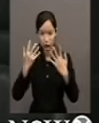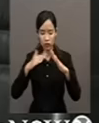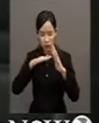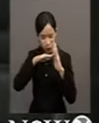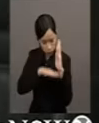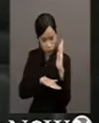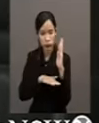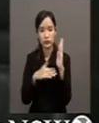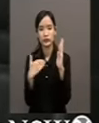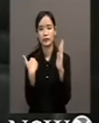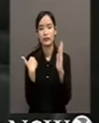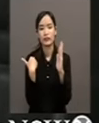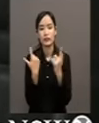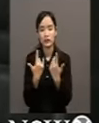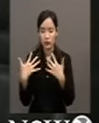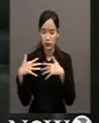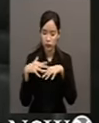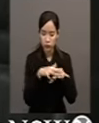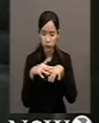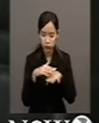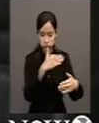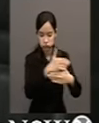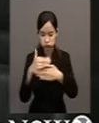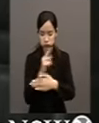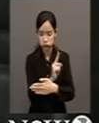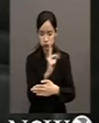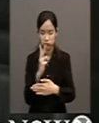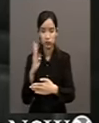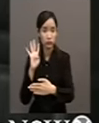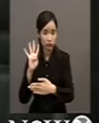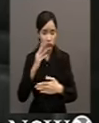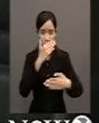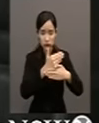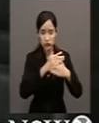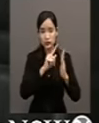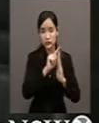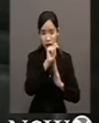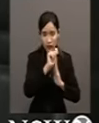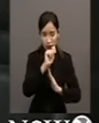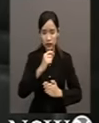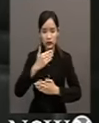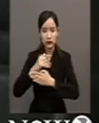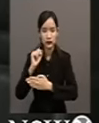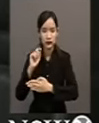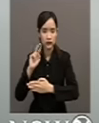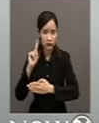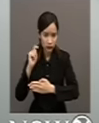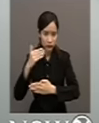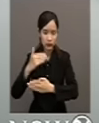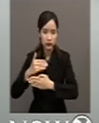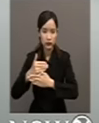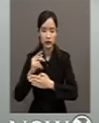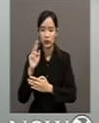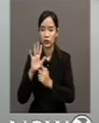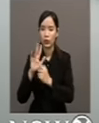ขณะที่ปริมาณน้ำที่ไหลเข้าเขื่อน4เขื่อนหลักก็คือเขื่อนภูมิพลเขื่อนสิริกิติ์เขื่อนแควน้อยบำรุงแดนและเขื่อนป่